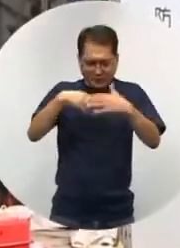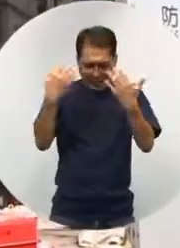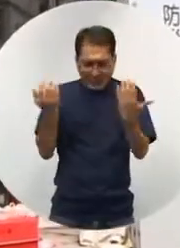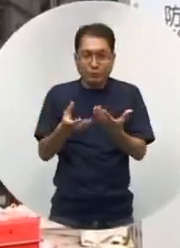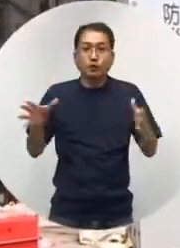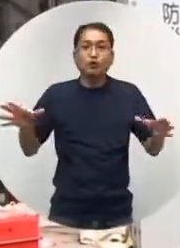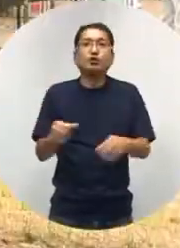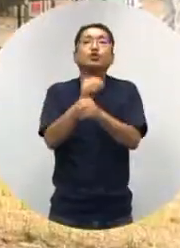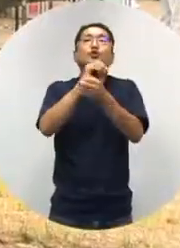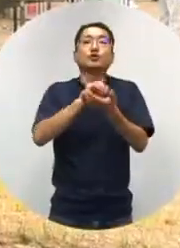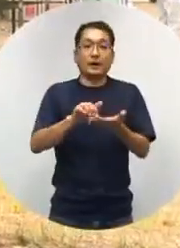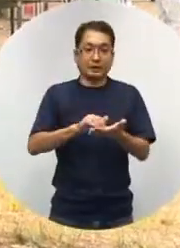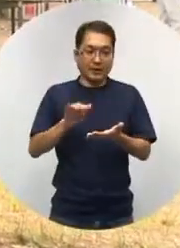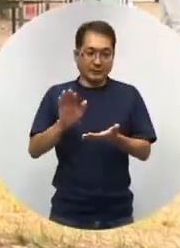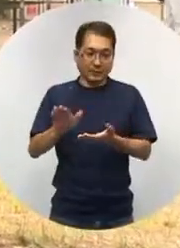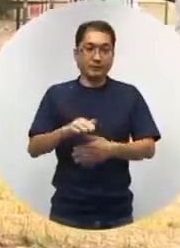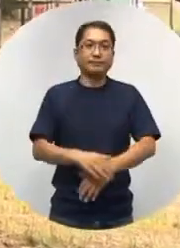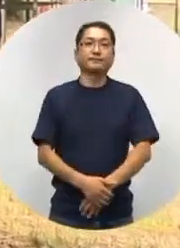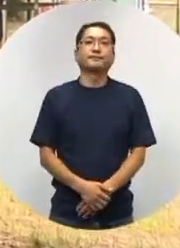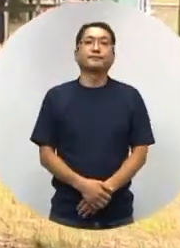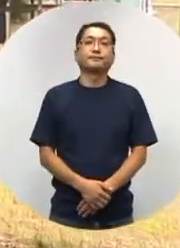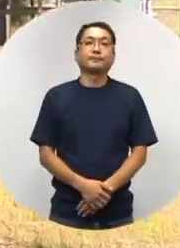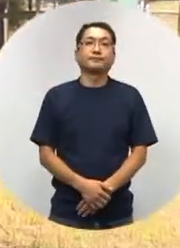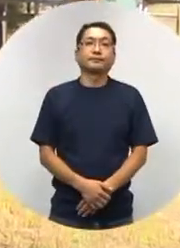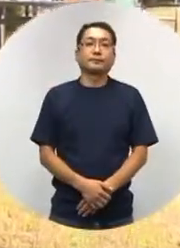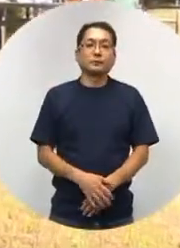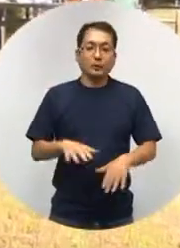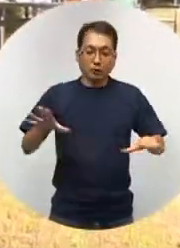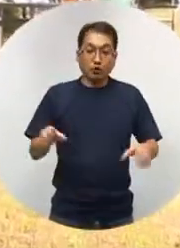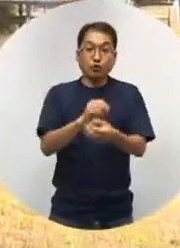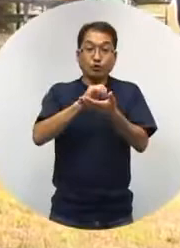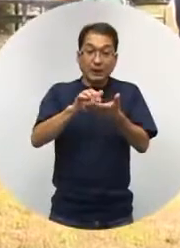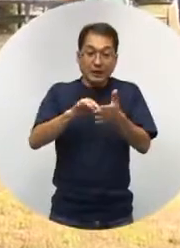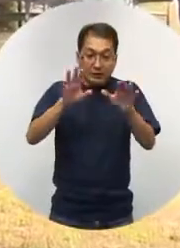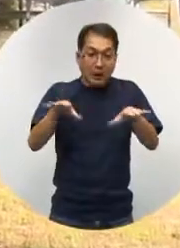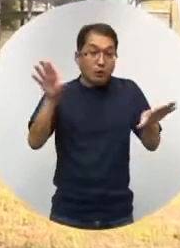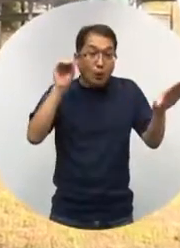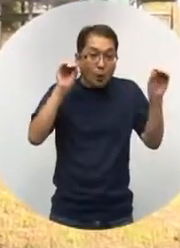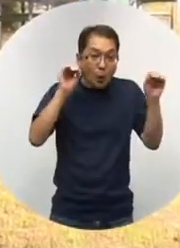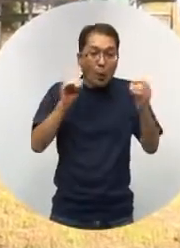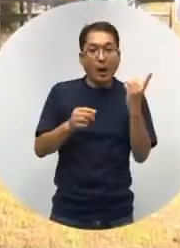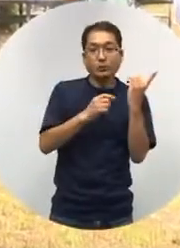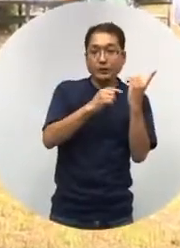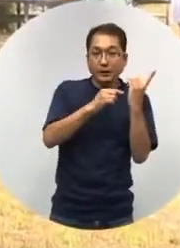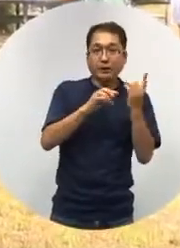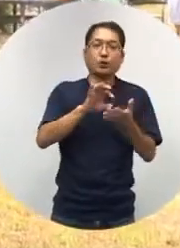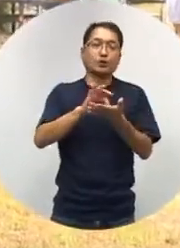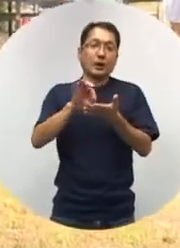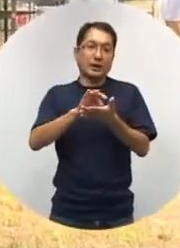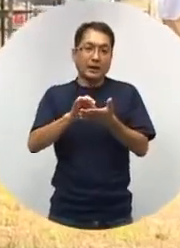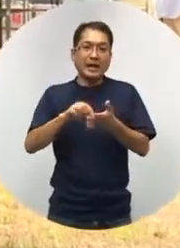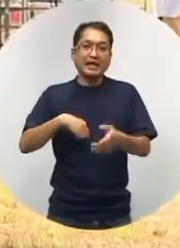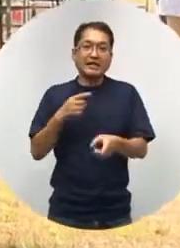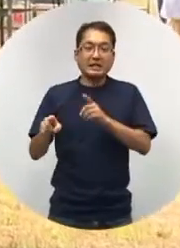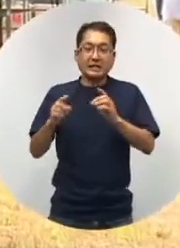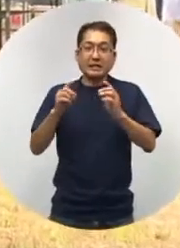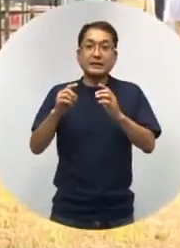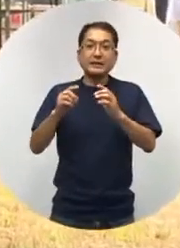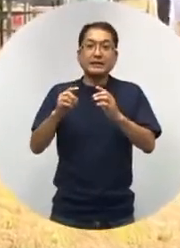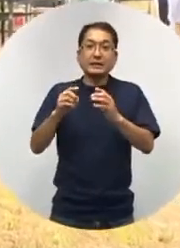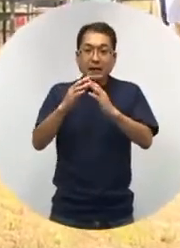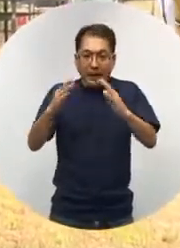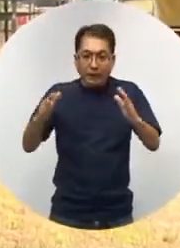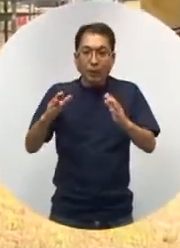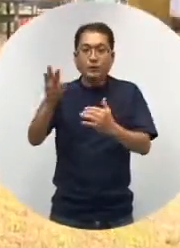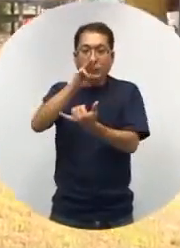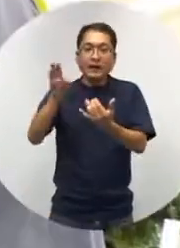。 こちらで集計された情報は無線機を使い自治会災害本部に送られ